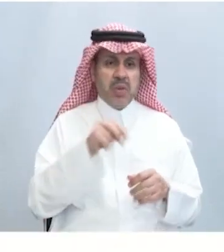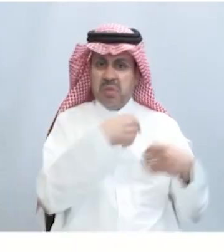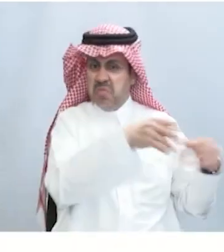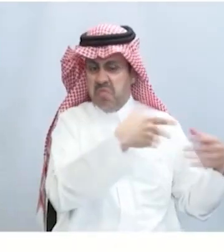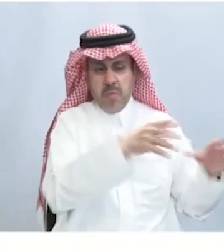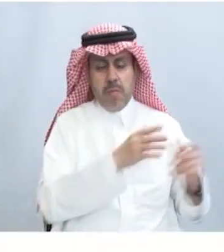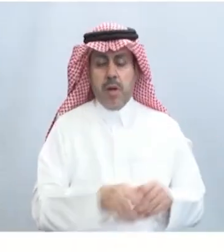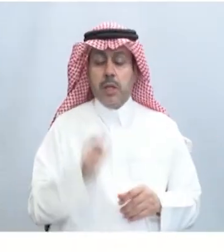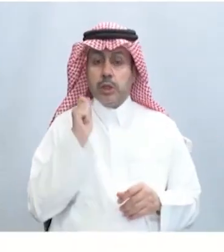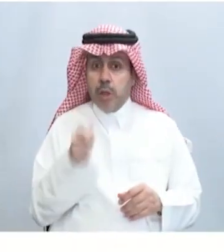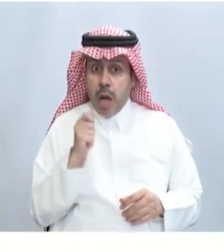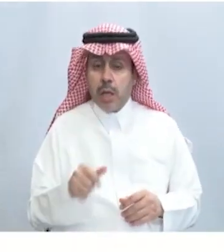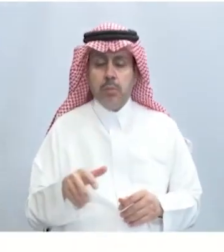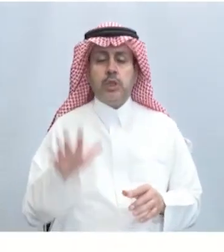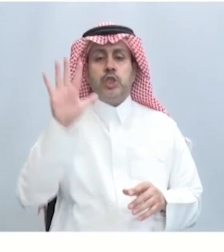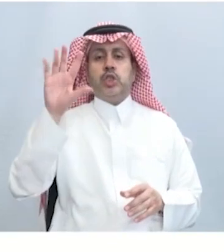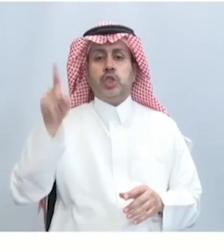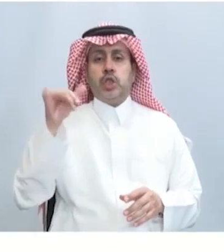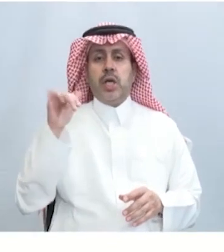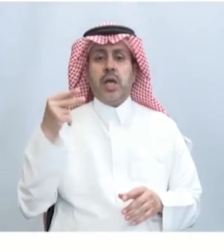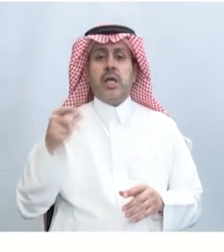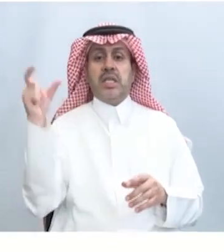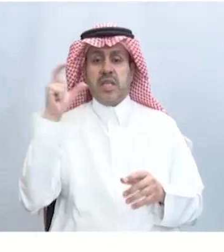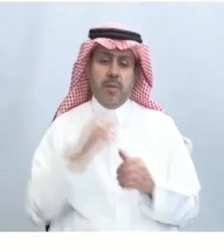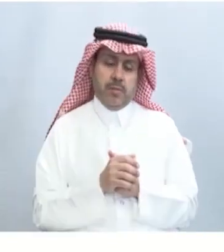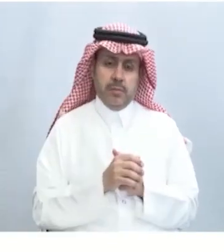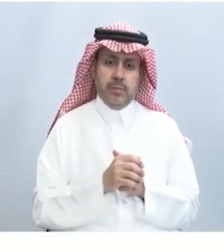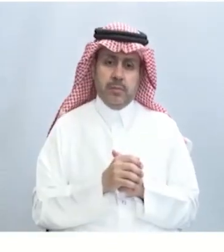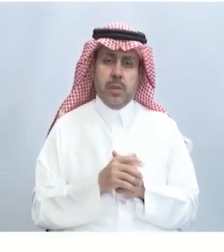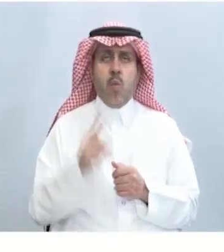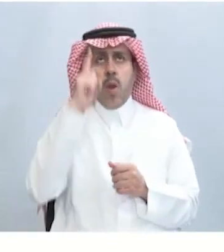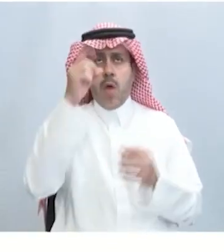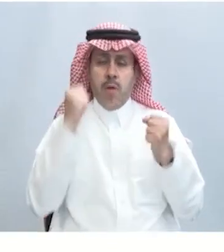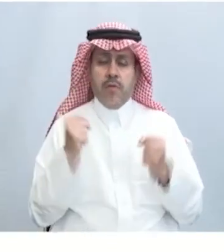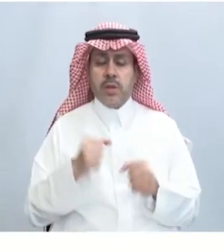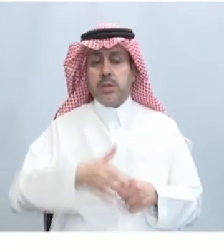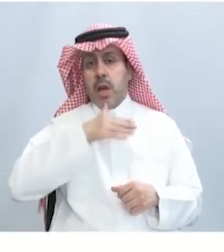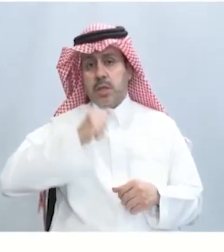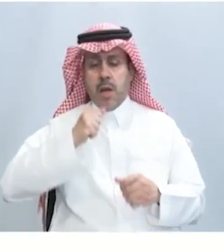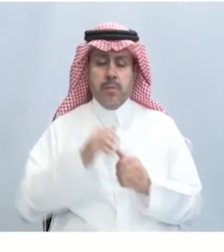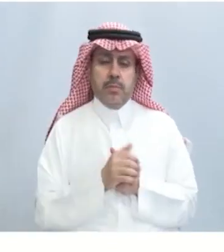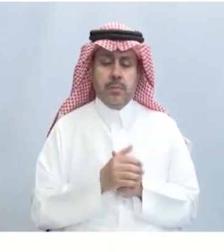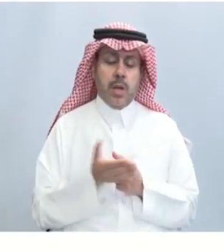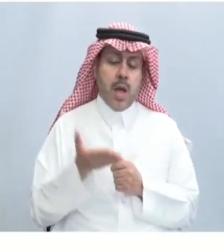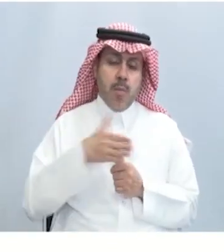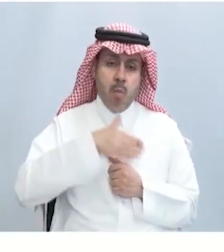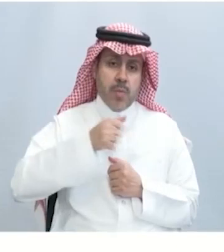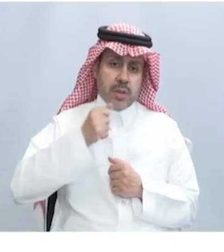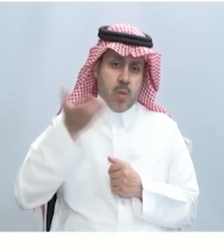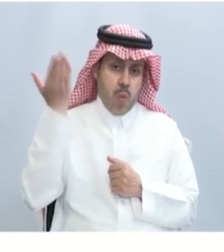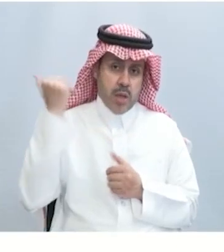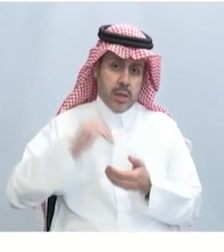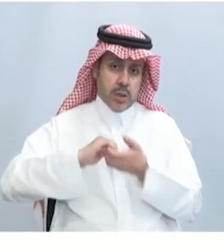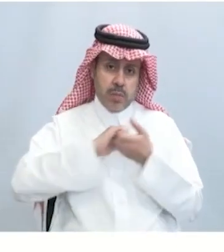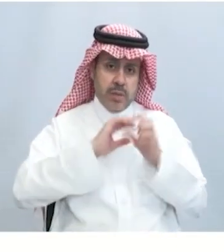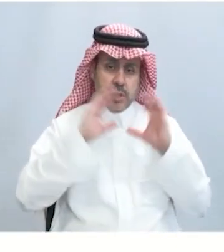اليه من علماء الاسلام ويحكم بحكم الله سبحانه وبالله التوفيق وصلى الله وسلم على نبينا محمد واله